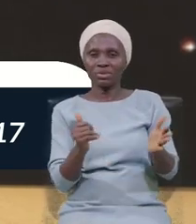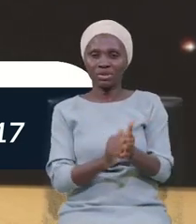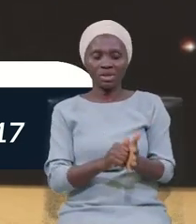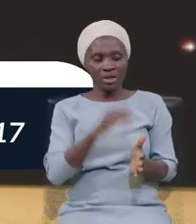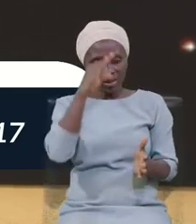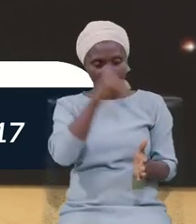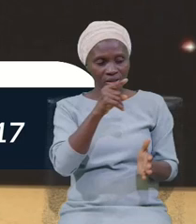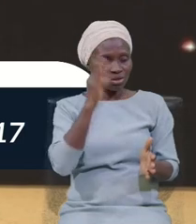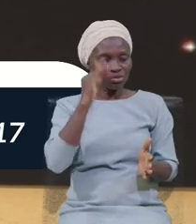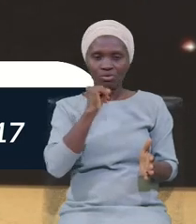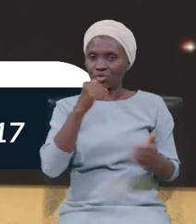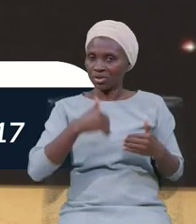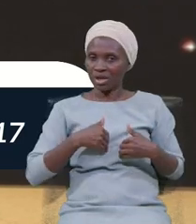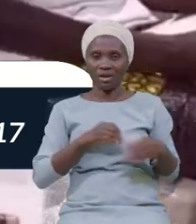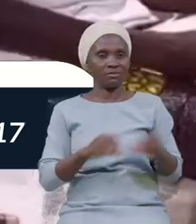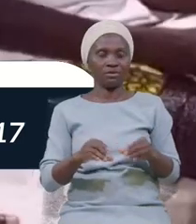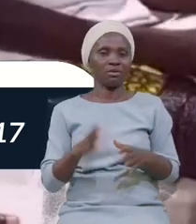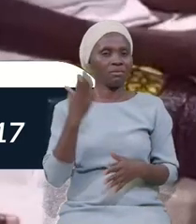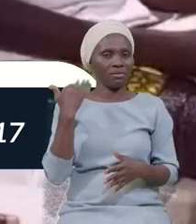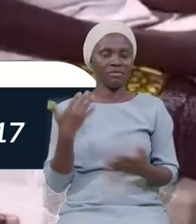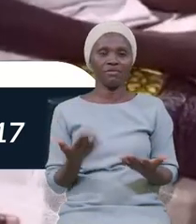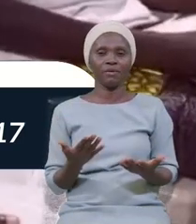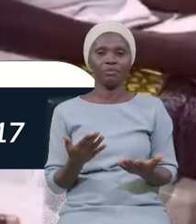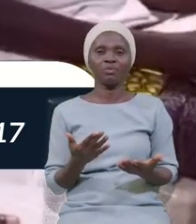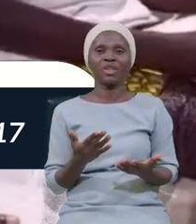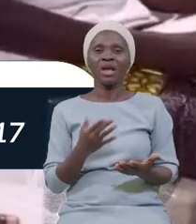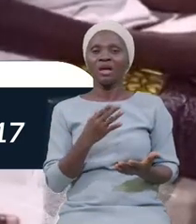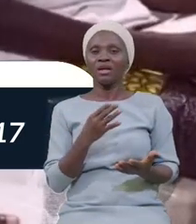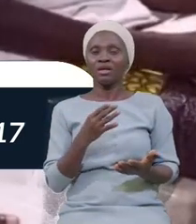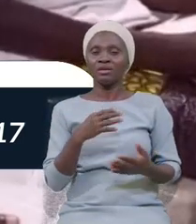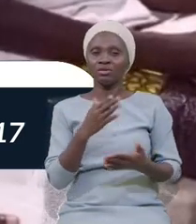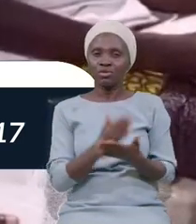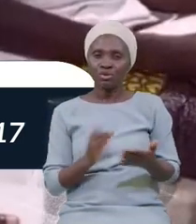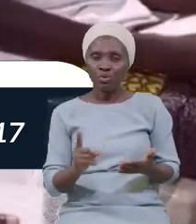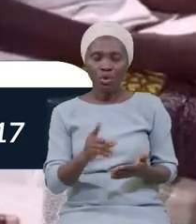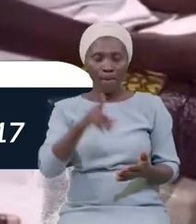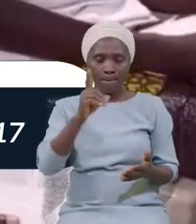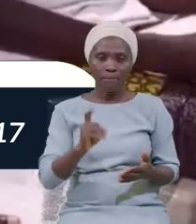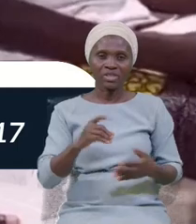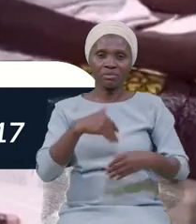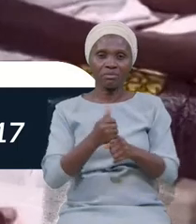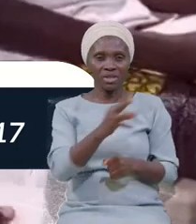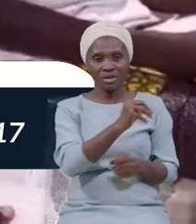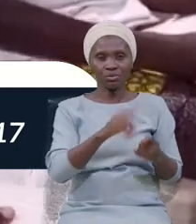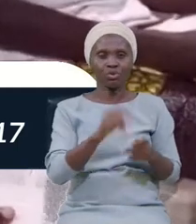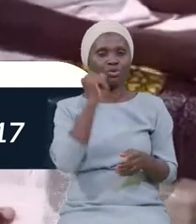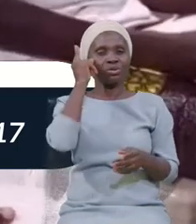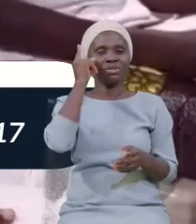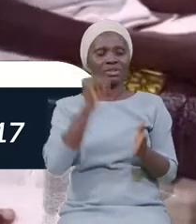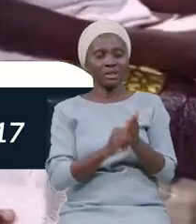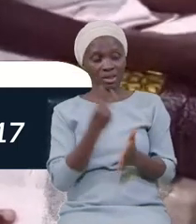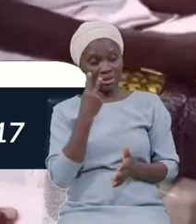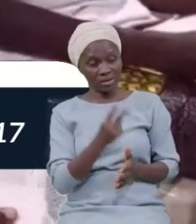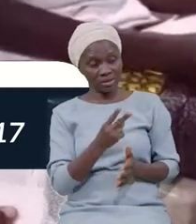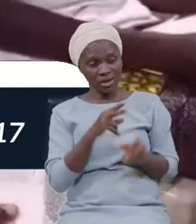venir. Quelqu'un doit aller vers David pour lui faire comprendre que regarde ton action, regarde ce